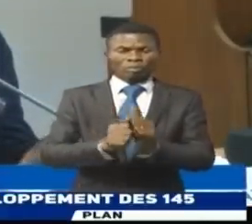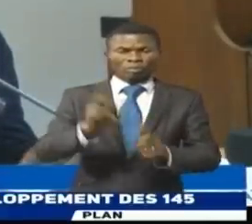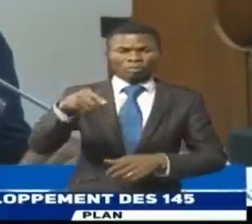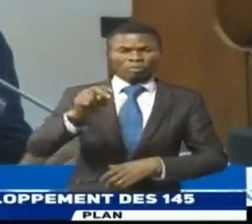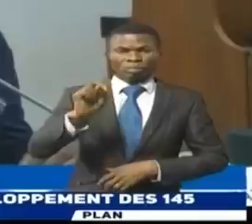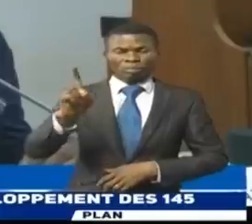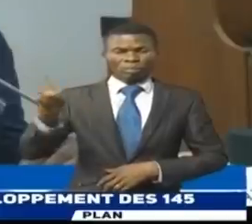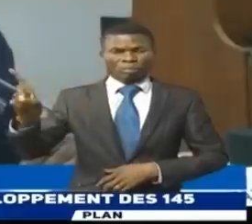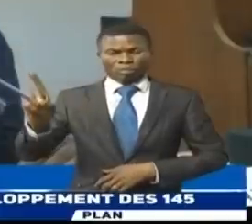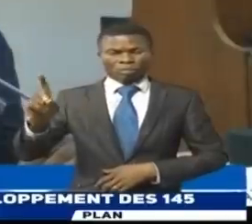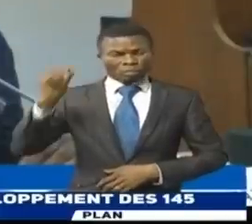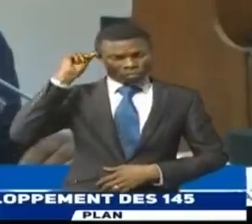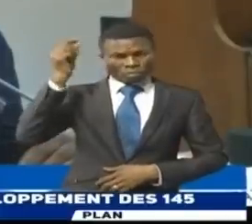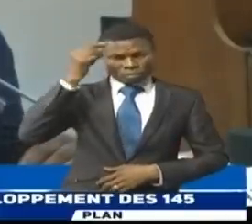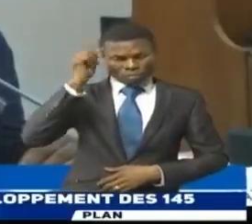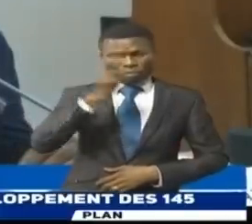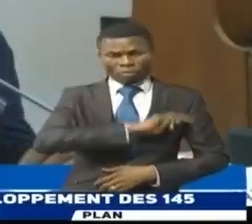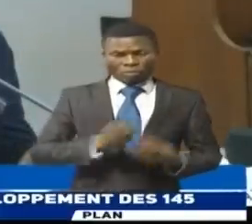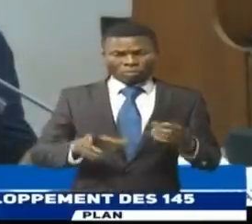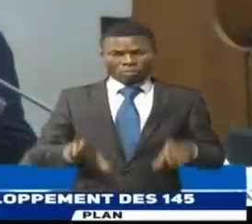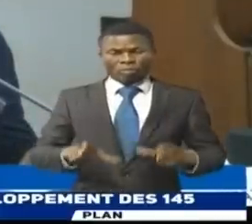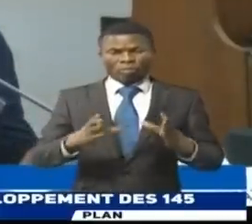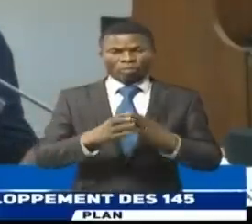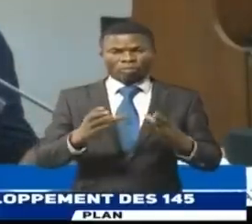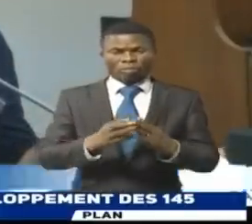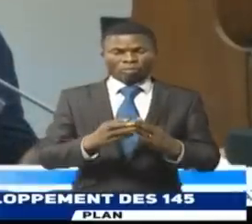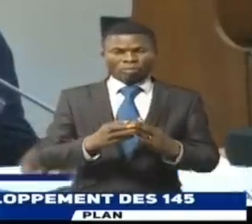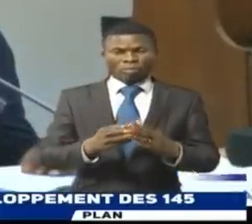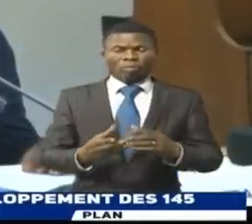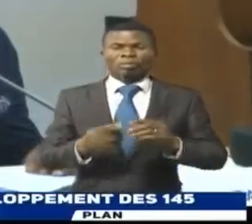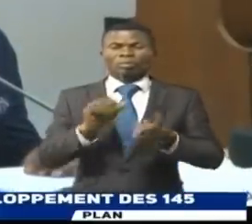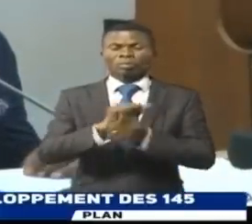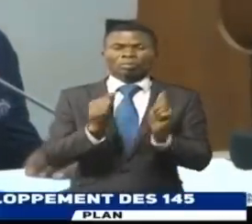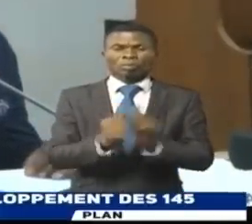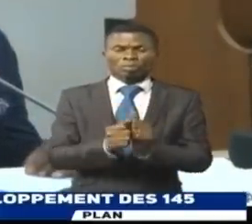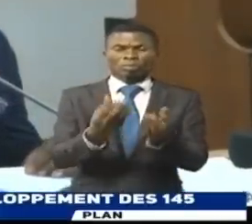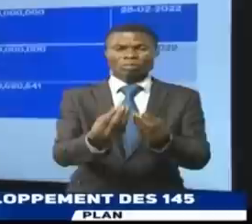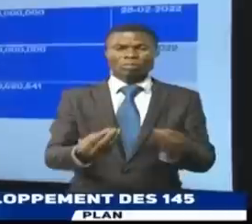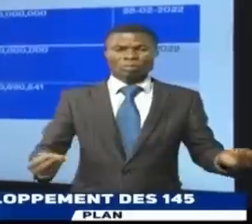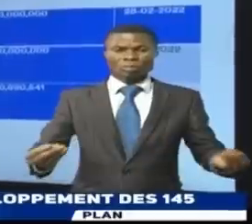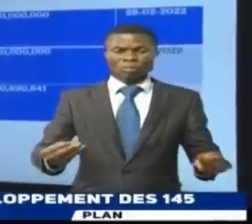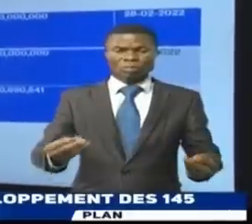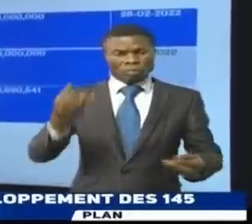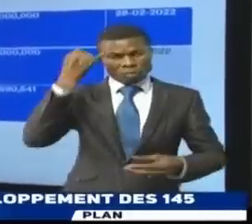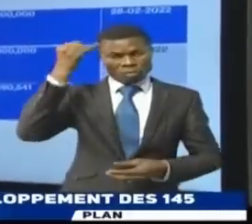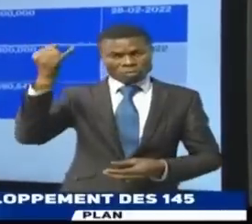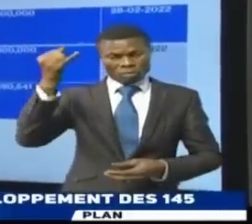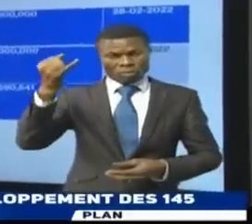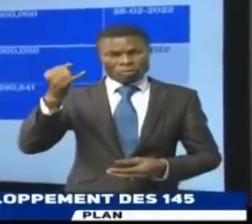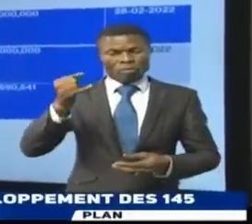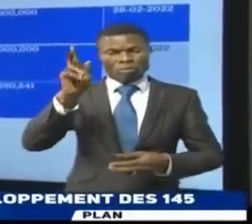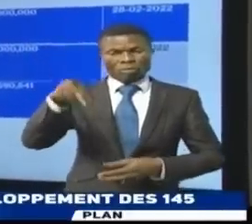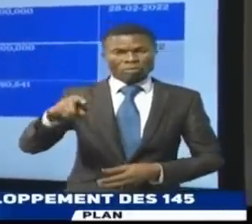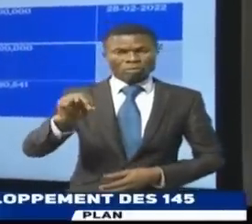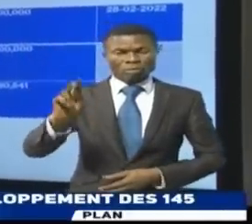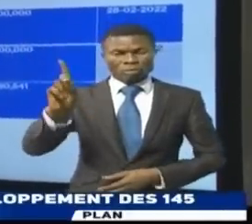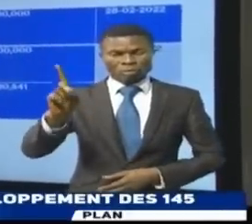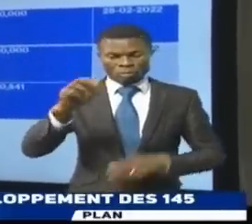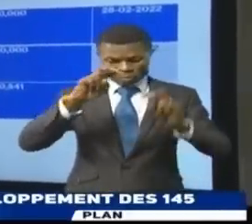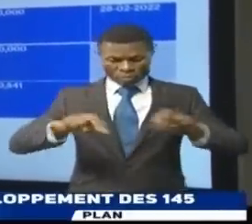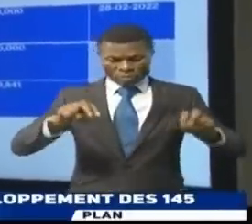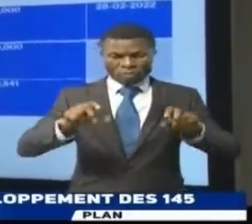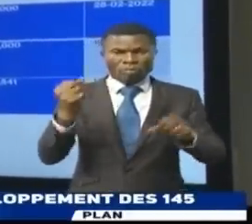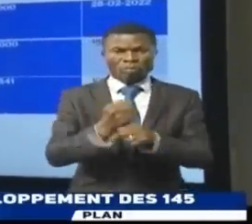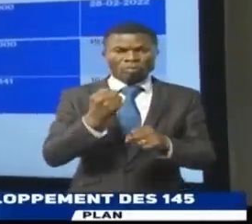le gouvernement de la RDC et particulièrement son cadre de résultats dans le volet géré par le PNUD, d'analyser les